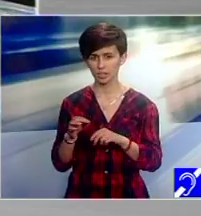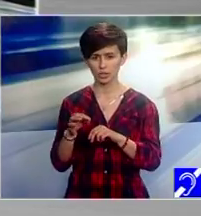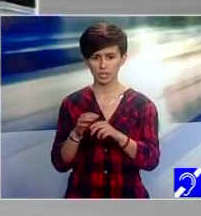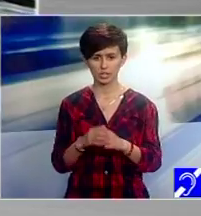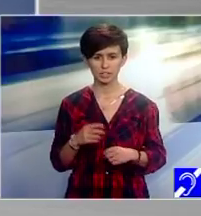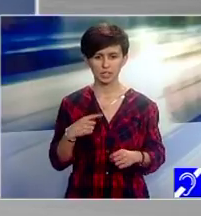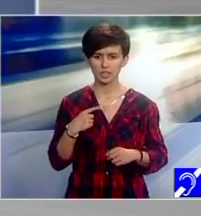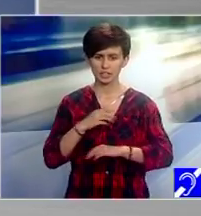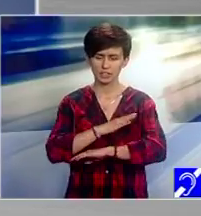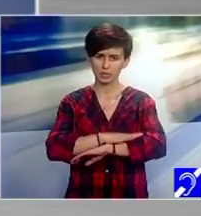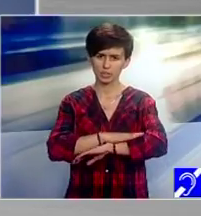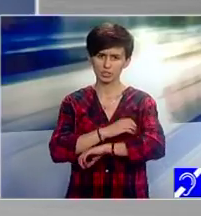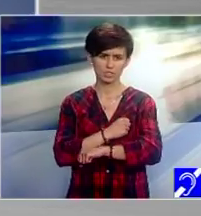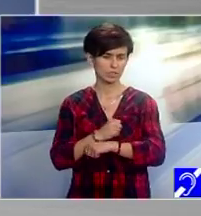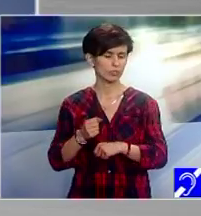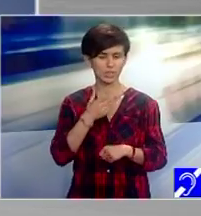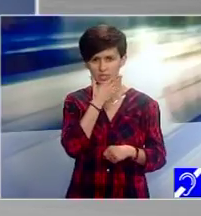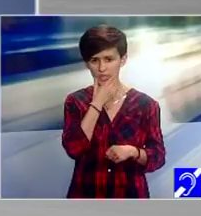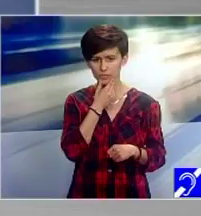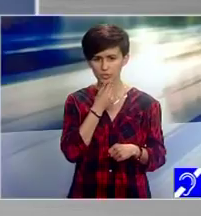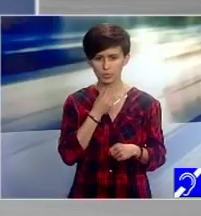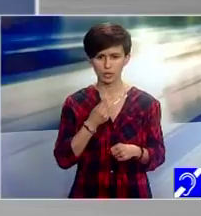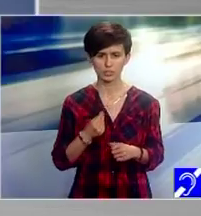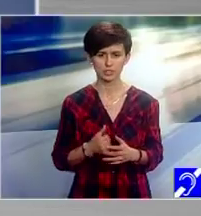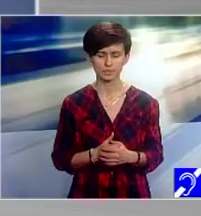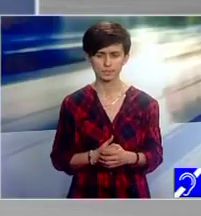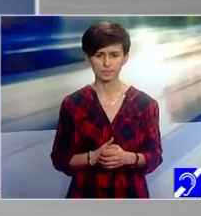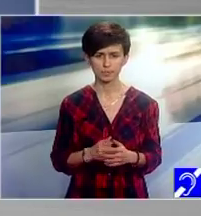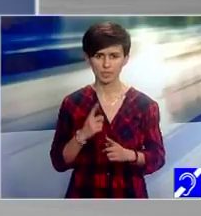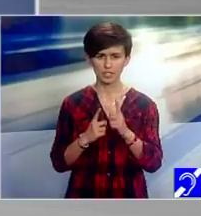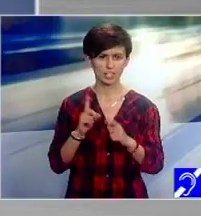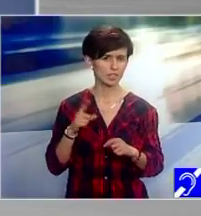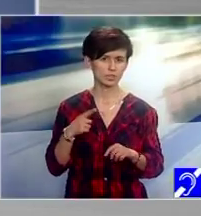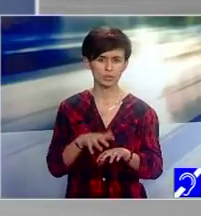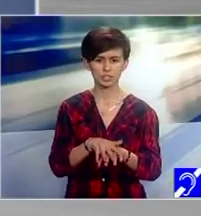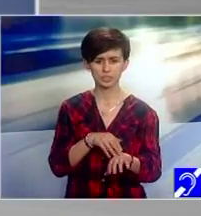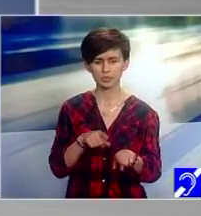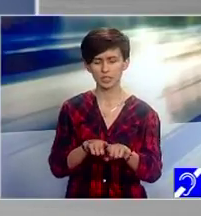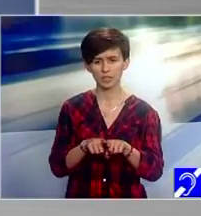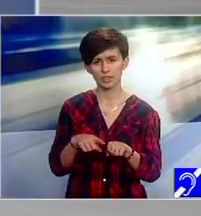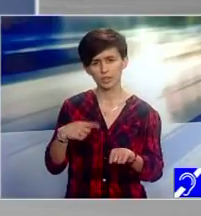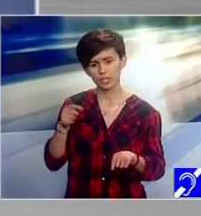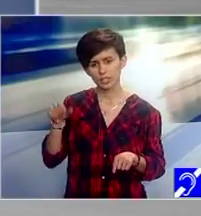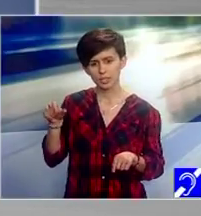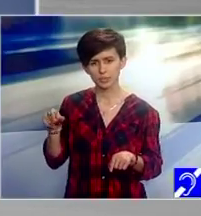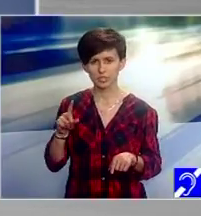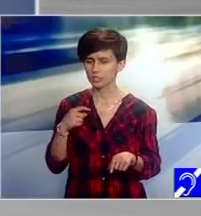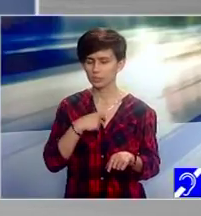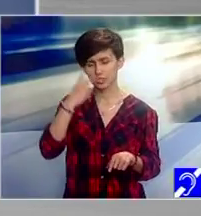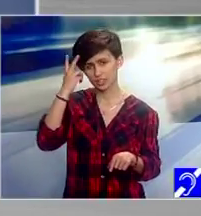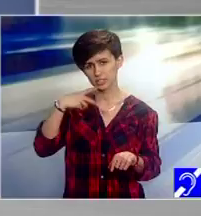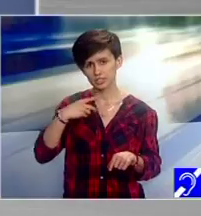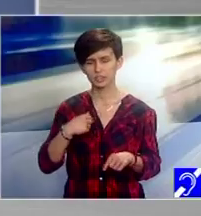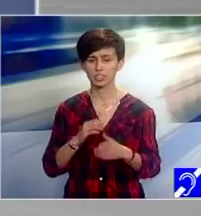gest foarte frumos și fără a fi empatic, nu poți să-l înțelegi pe celălalt. Îl felicităm pe domnul